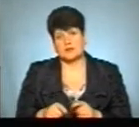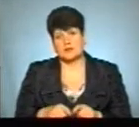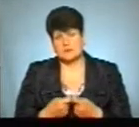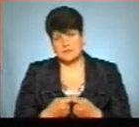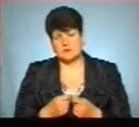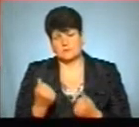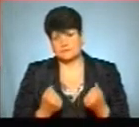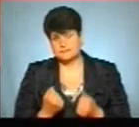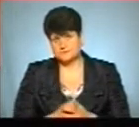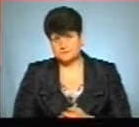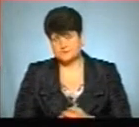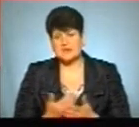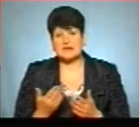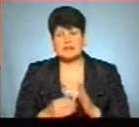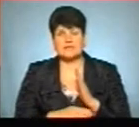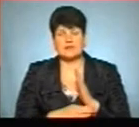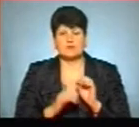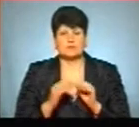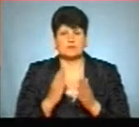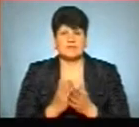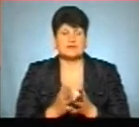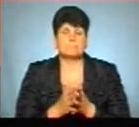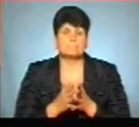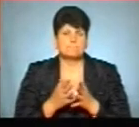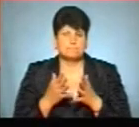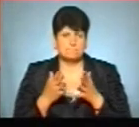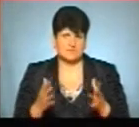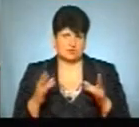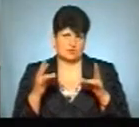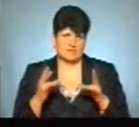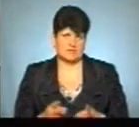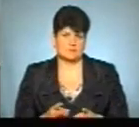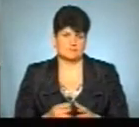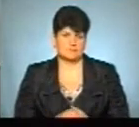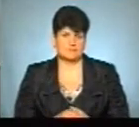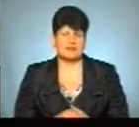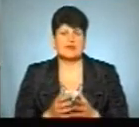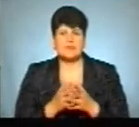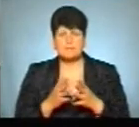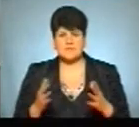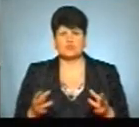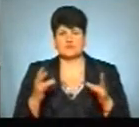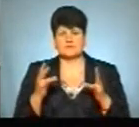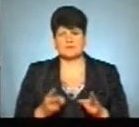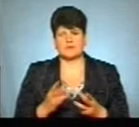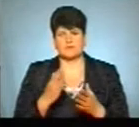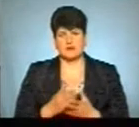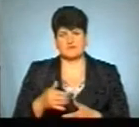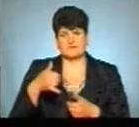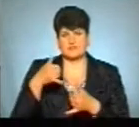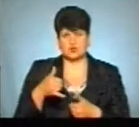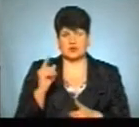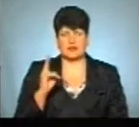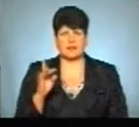у Тернополі можуть становити найбільшу небезпеку для людей в умовах грозових дощів? Найбільшу небезпеку становлять високі і крихкі дерева.